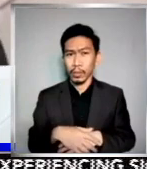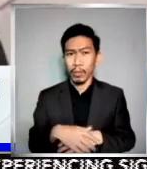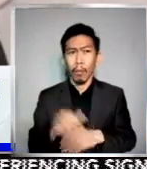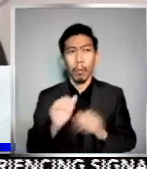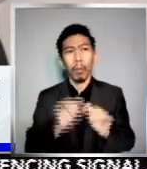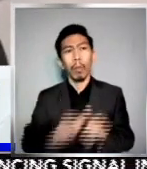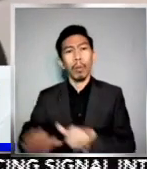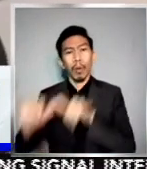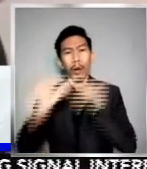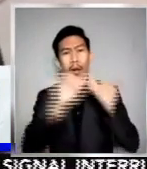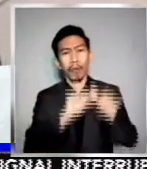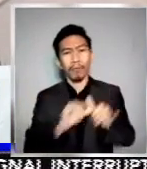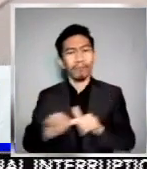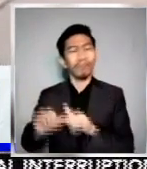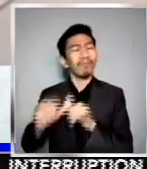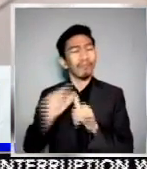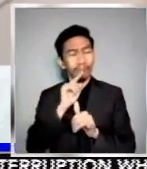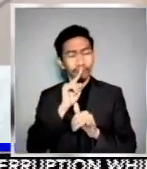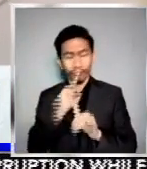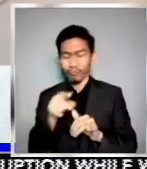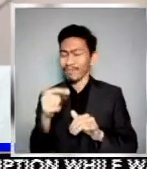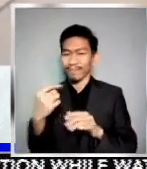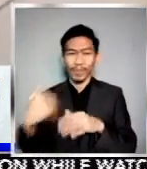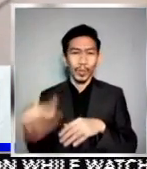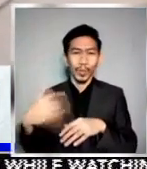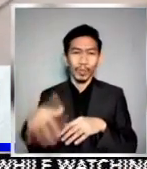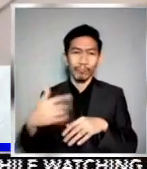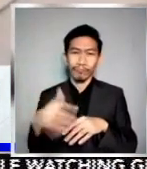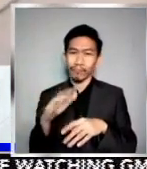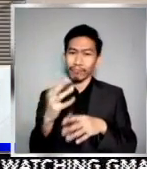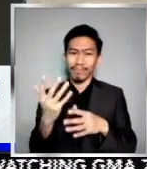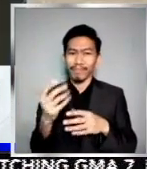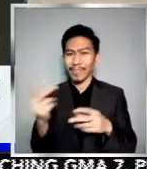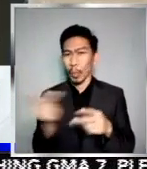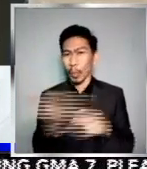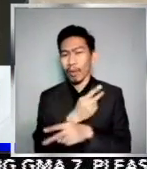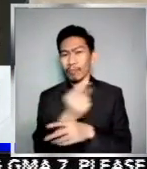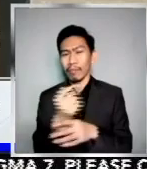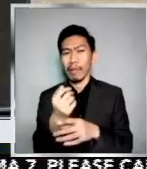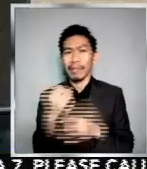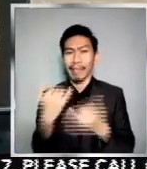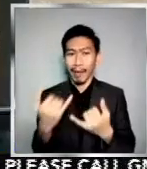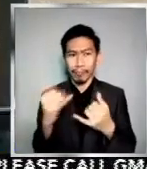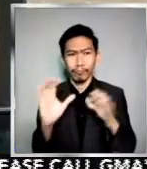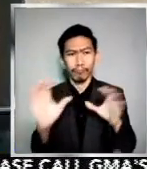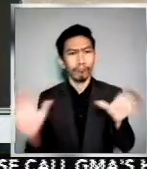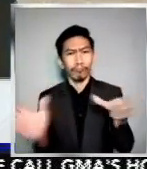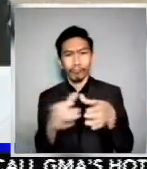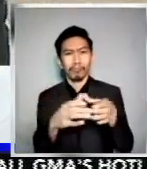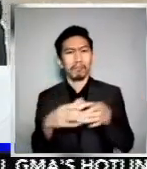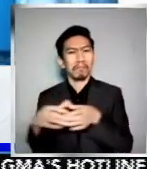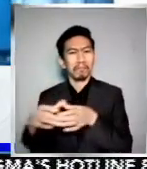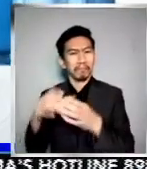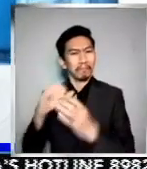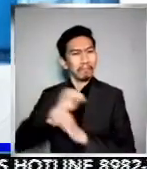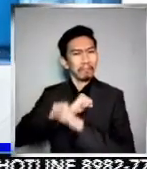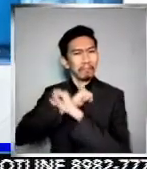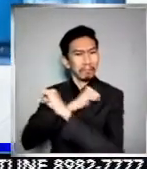enemy. So we are together in this fight. Dumating na rin kaninang umaga ang